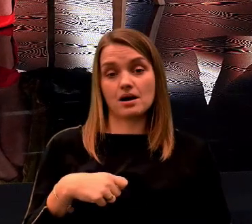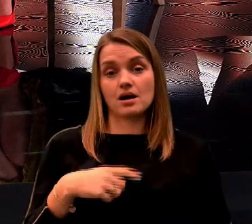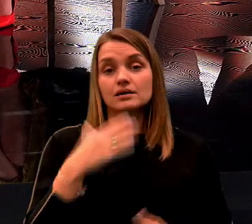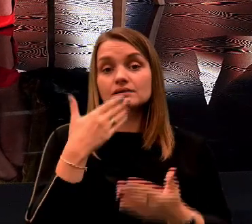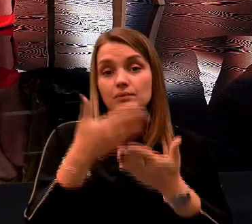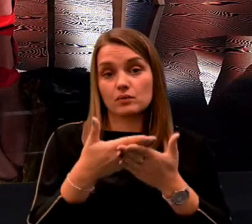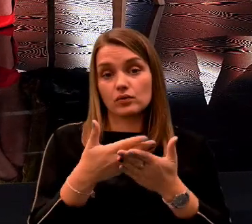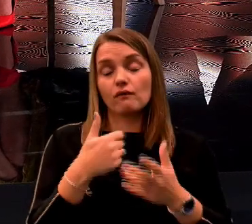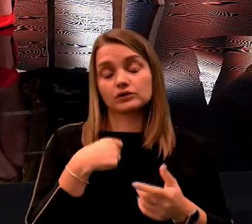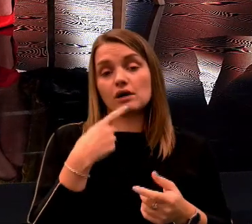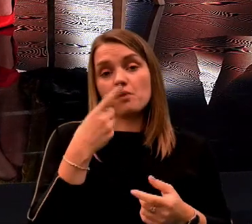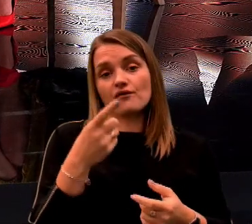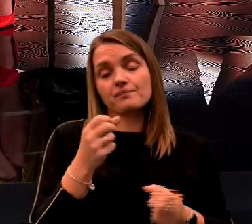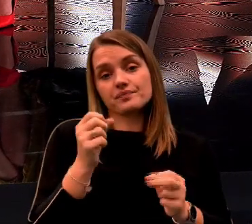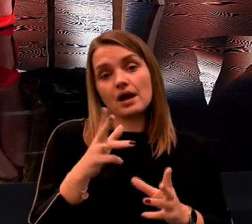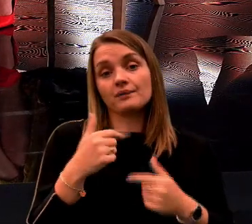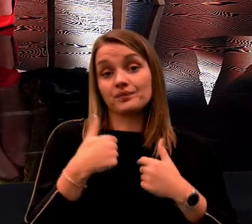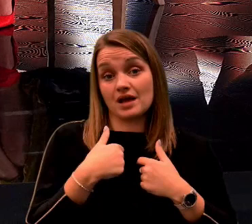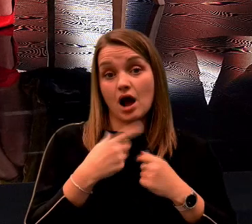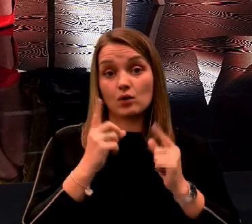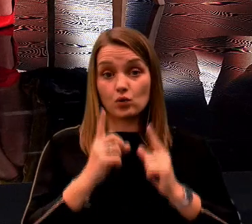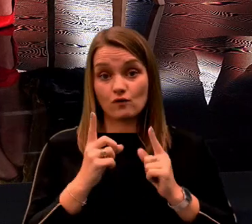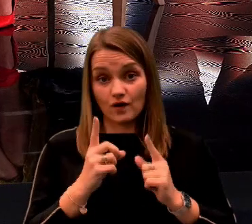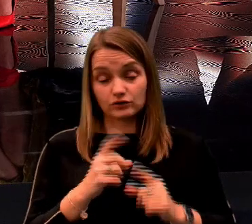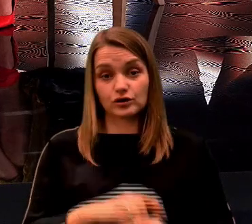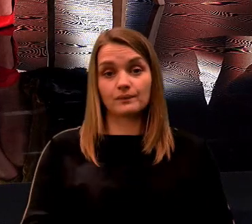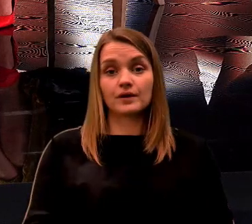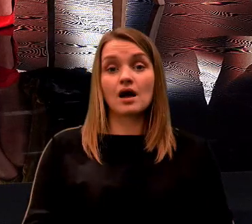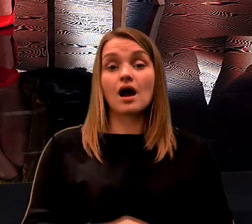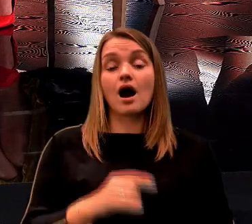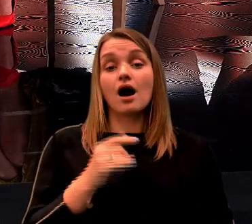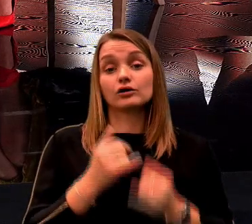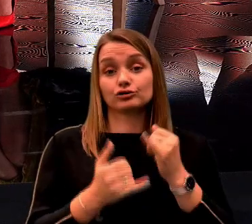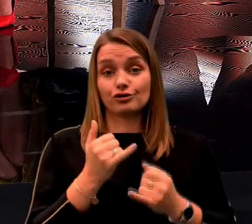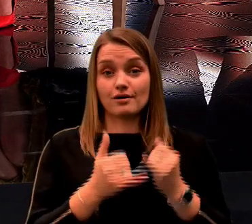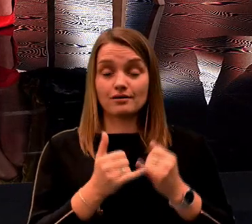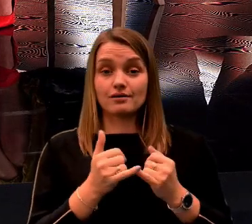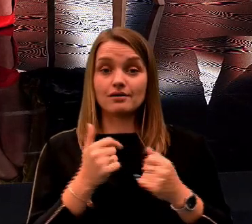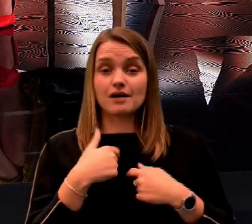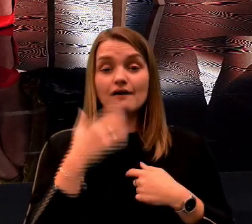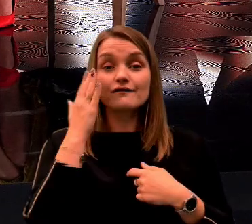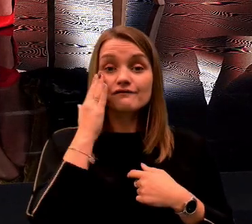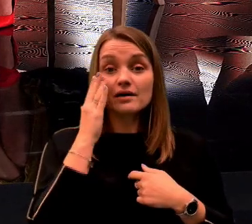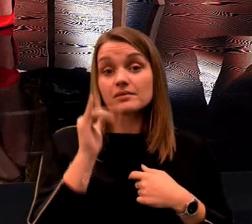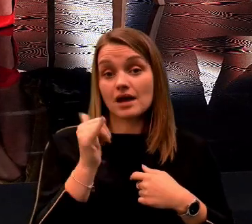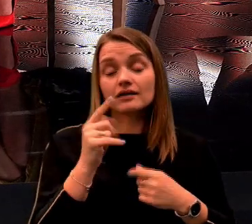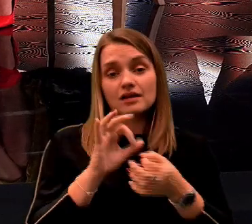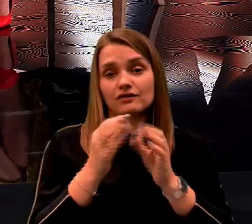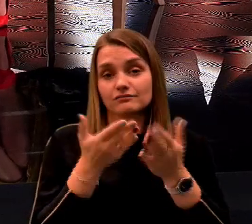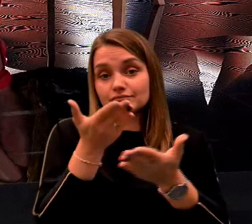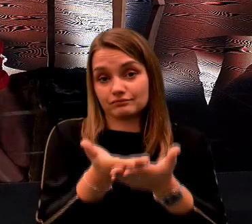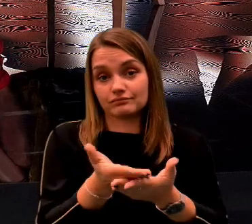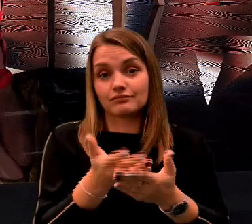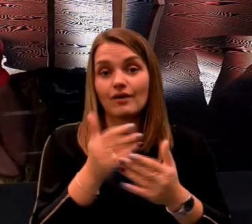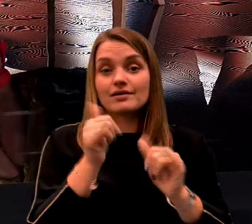okidoki. Uważam, dzięki, że bardzo mądre i jeszcze na dodatek, jak mogę, to poradzę, jaki rodzaj psychoterapii. Poradziłam gestalt, to tylko mówię